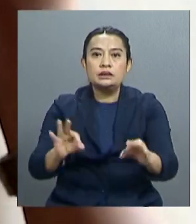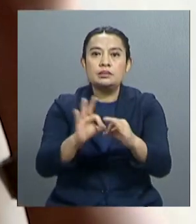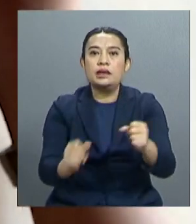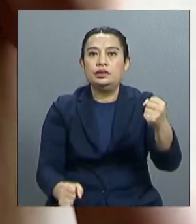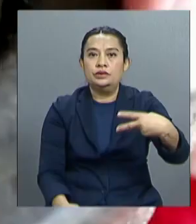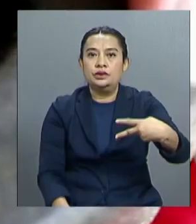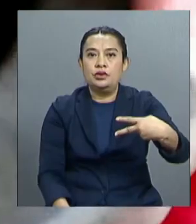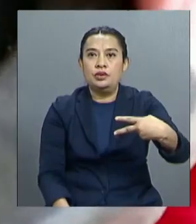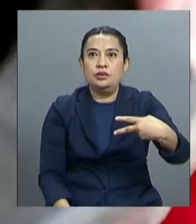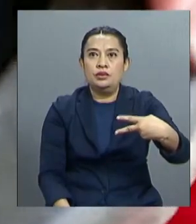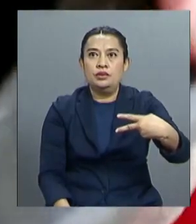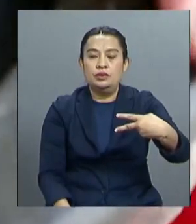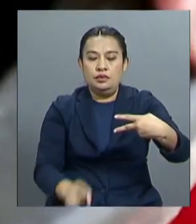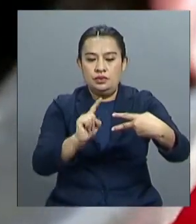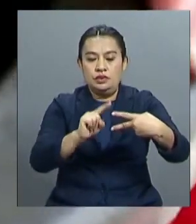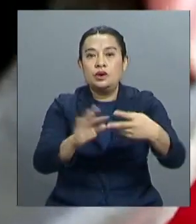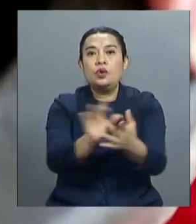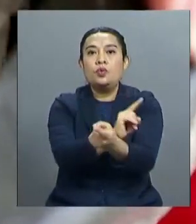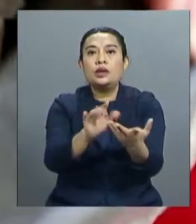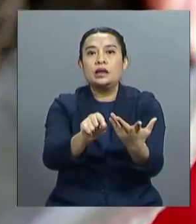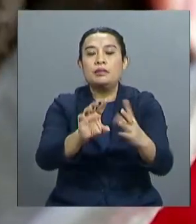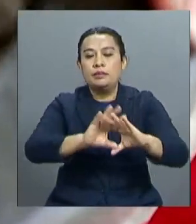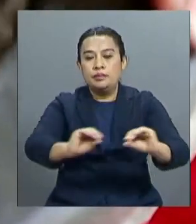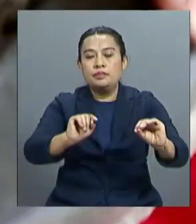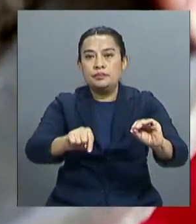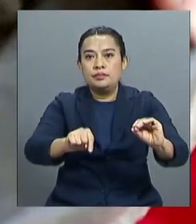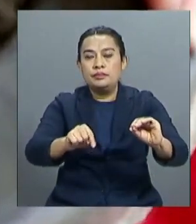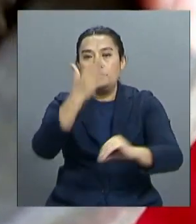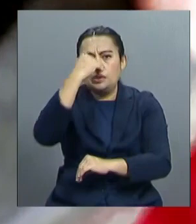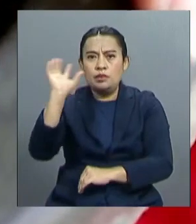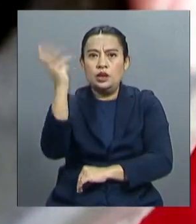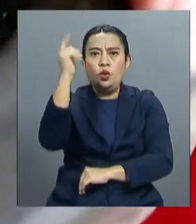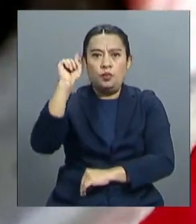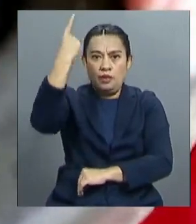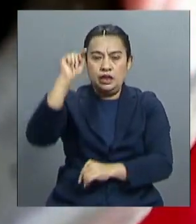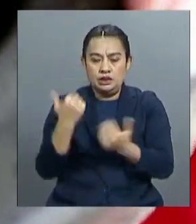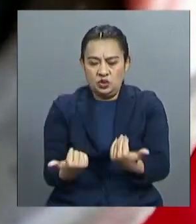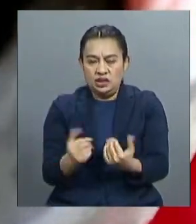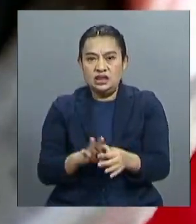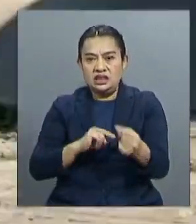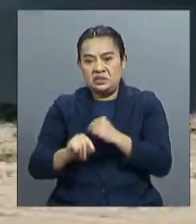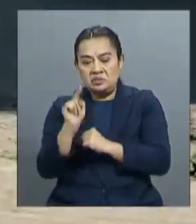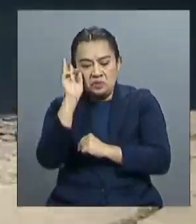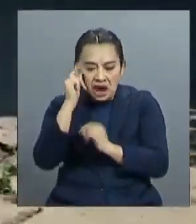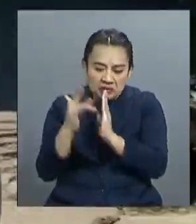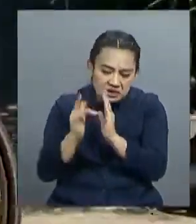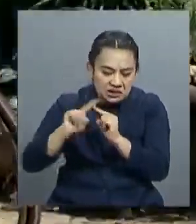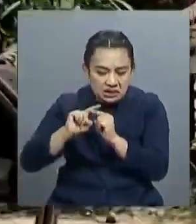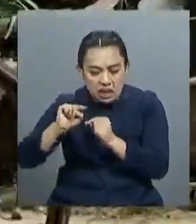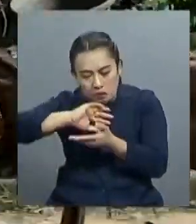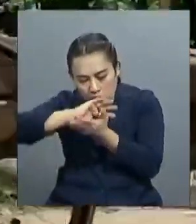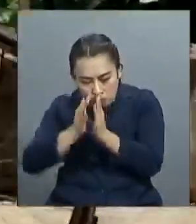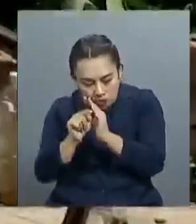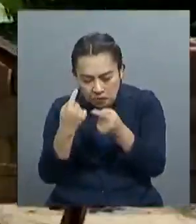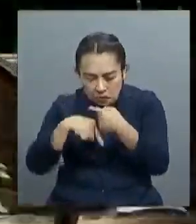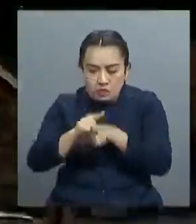การเรือนหายไปของวัฒนธรรมพระโรคสมัยใหม่มีสื่อใหม่ๆแฝงตัวเข้าไปในวัฒนธรรมอื่นๆเข้